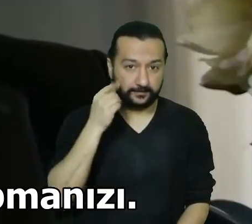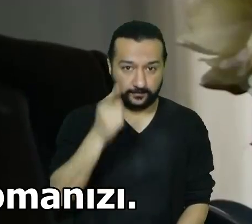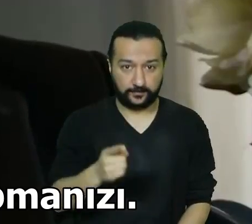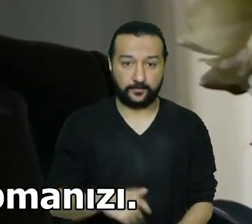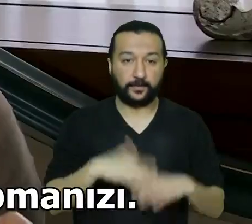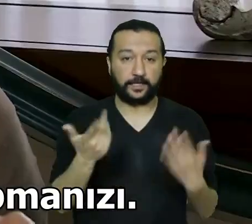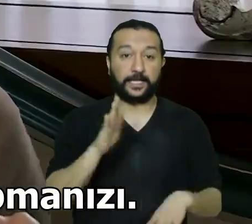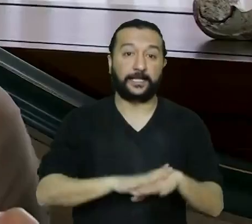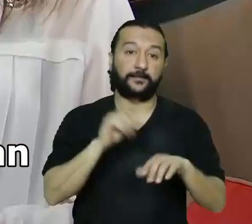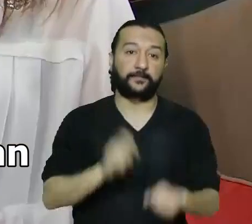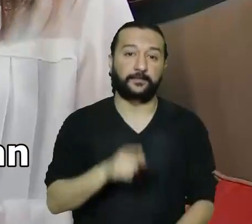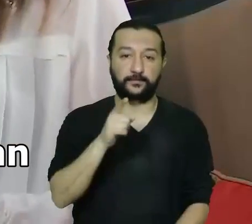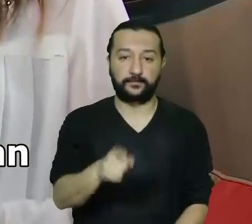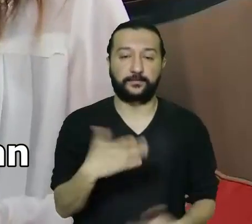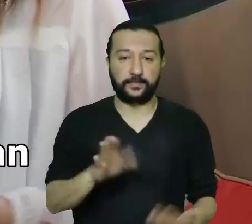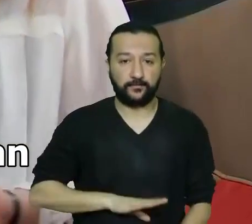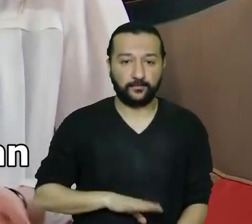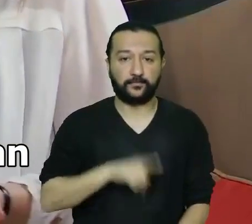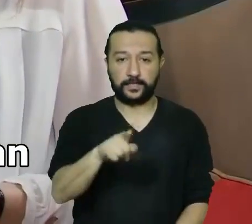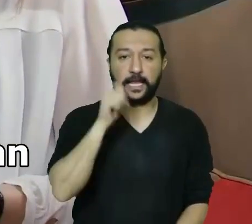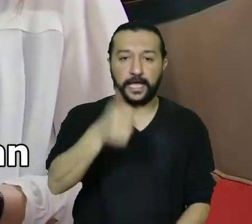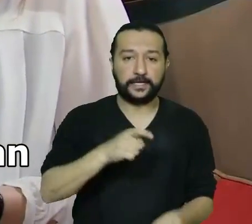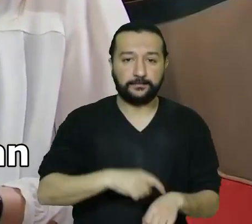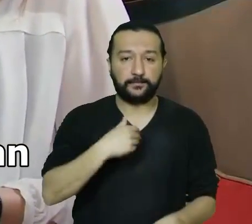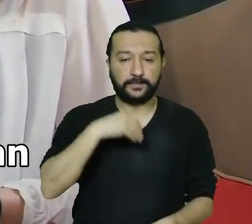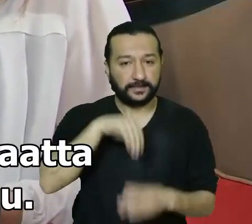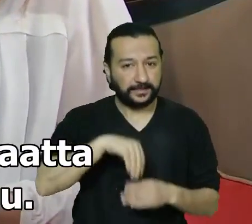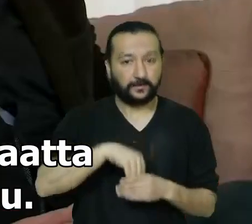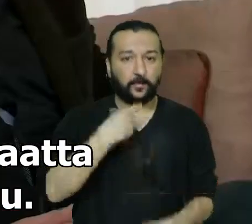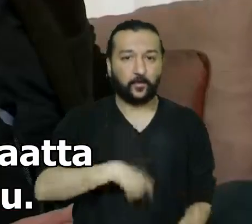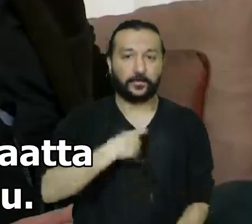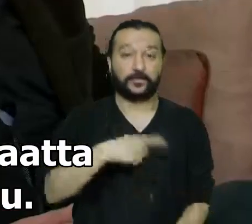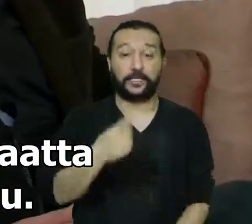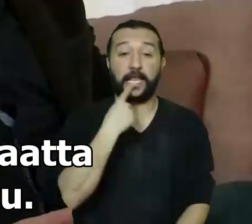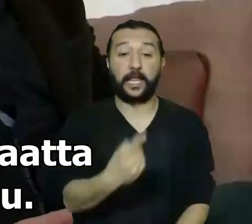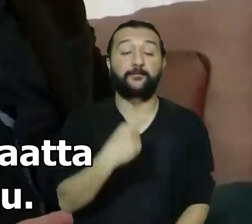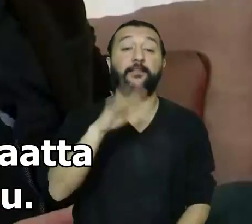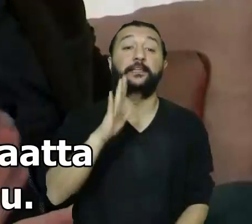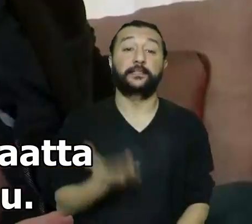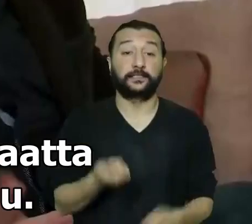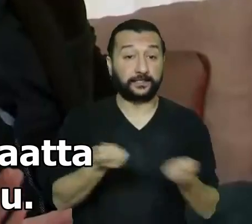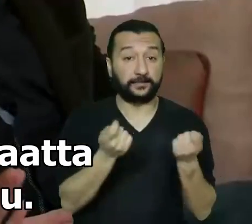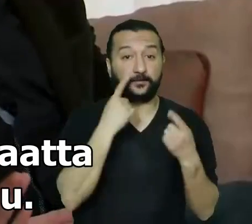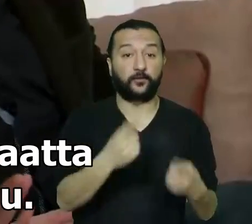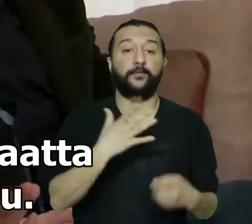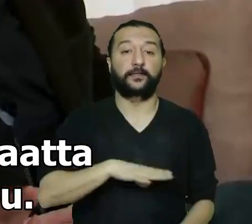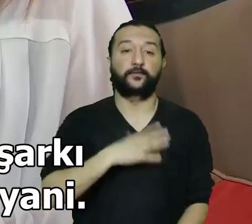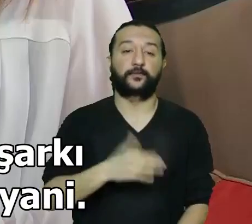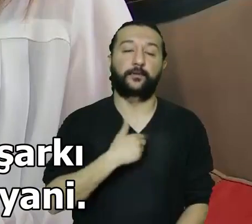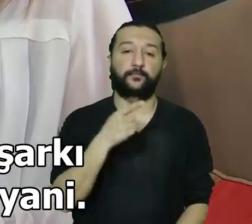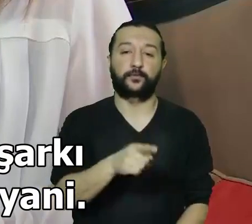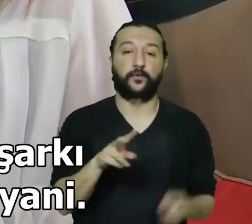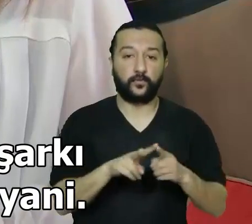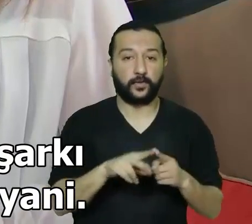Anlatabiliyor muyum ya da yapmanızı? Yavrucuğum sen her zaman bizim için çok özelsin. Lafta değil anneşkocuğum. İcraatta görmek istiyorum ben